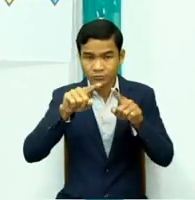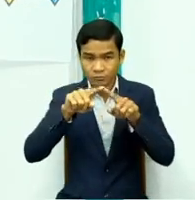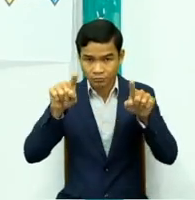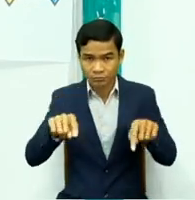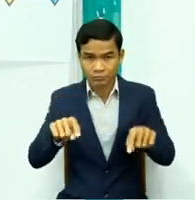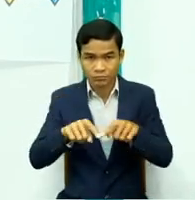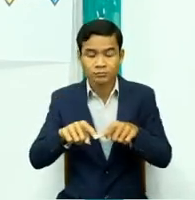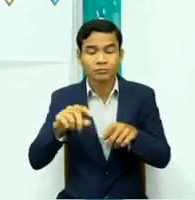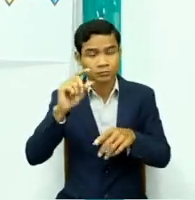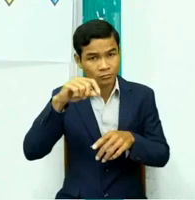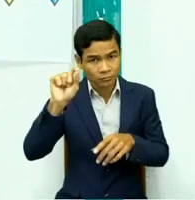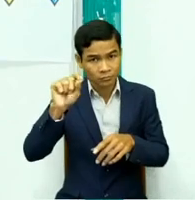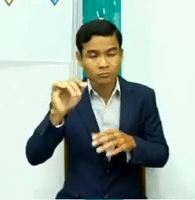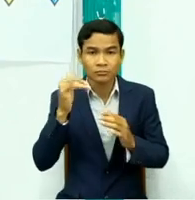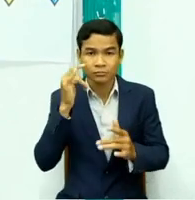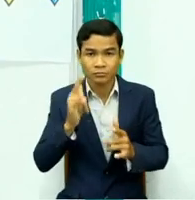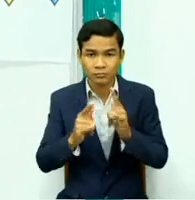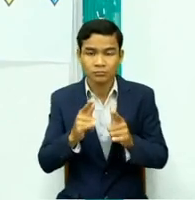អញ្ចឹងកូនមើលមើលគេឲ្យយើងគូសសញ្ញាគ្រីសនៅក្នុងប្រអប់